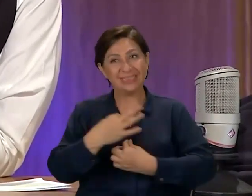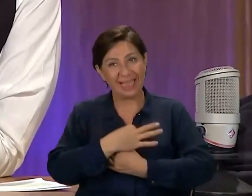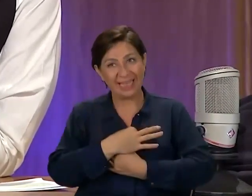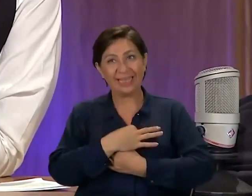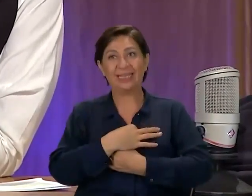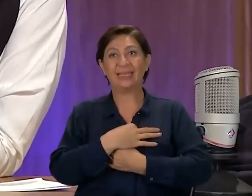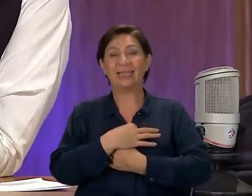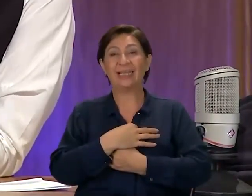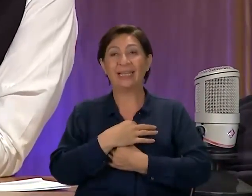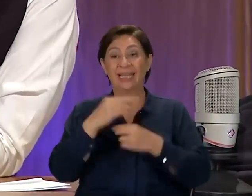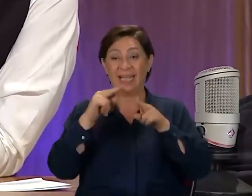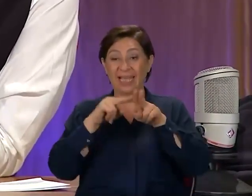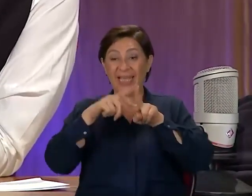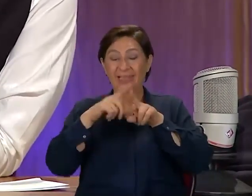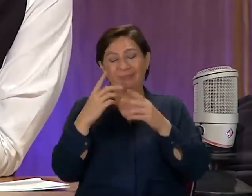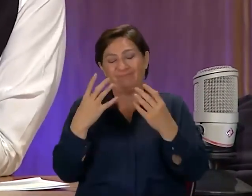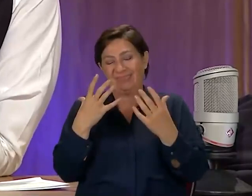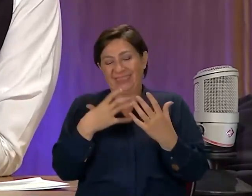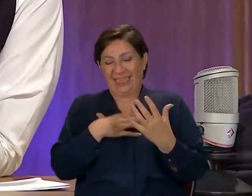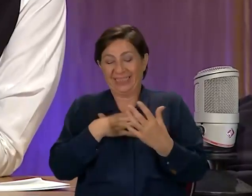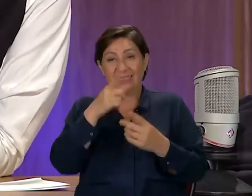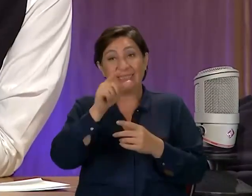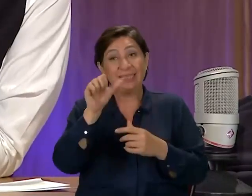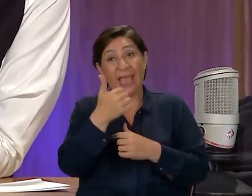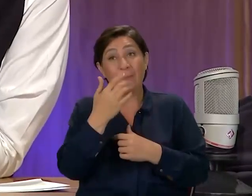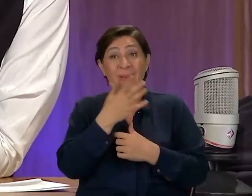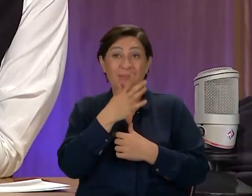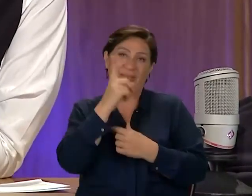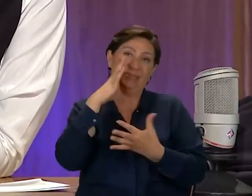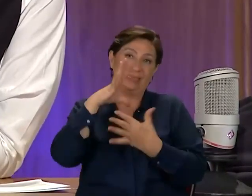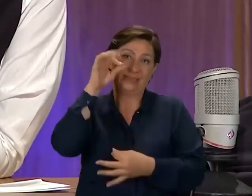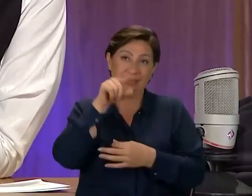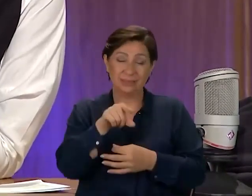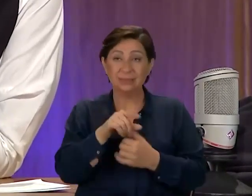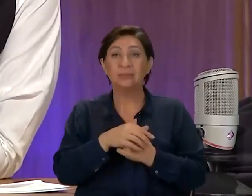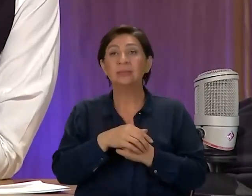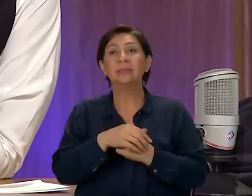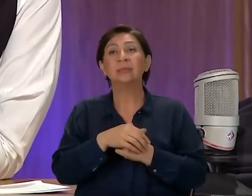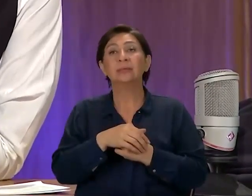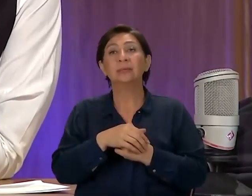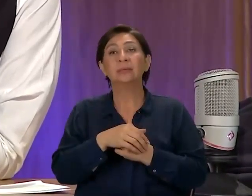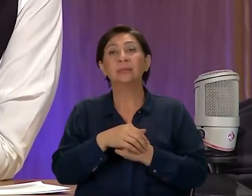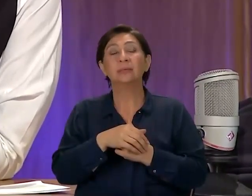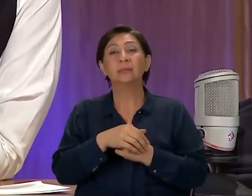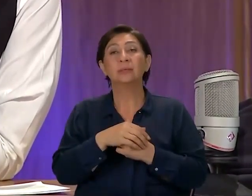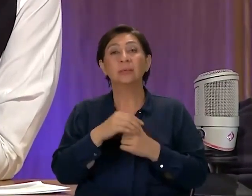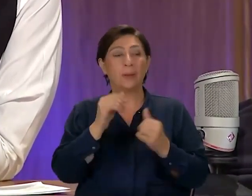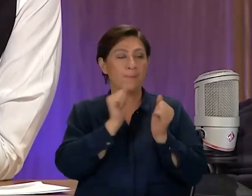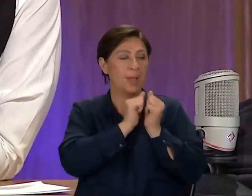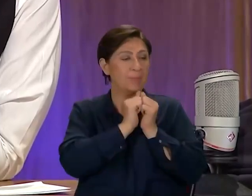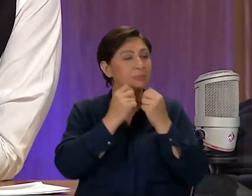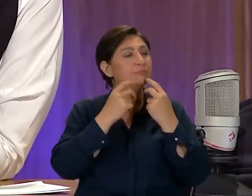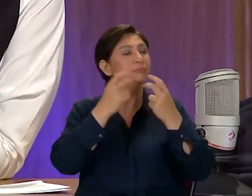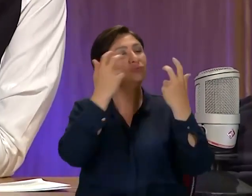ve Kadir Şinas değer bilen bir insansın. Ve düet projeler